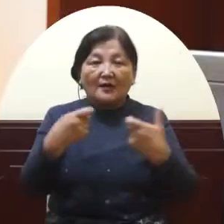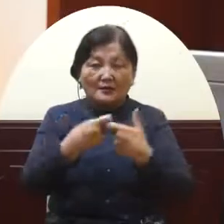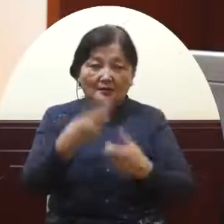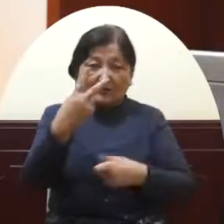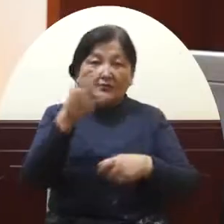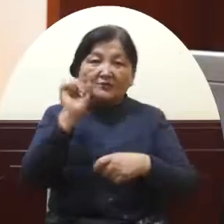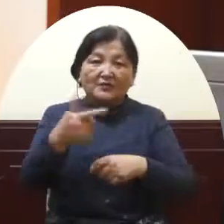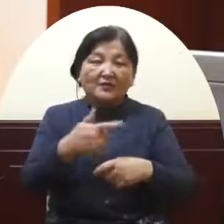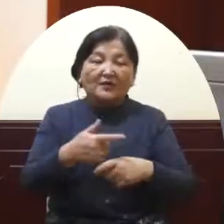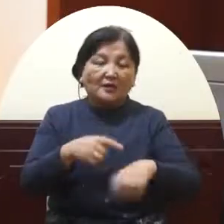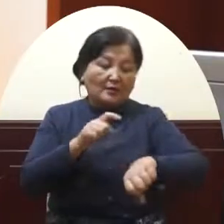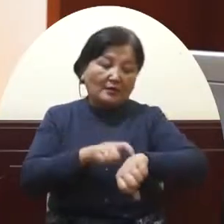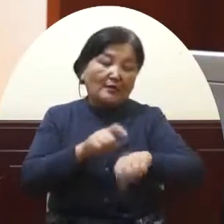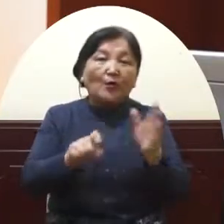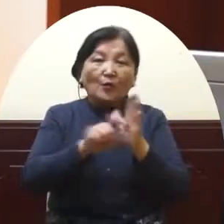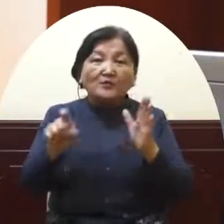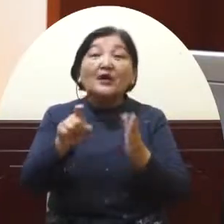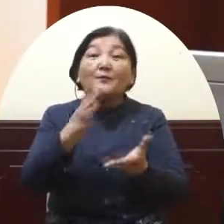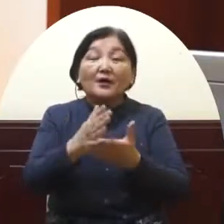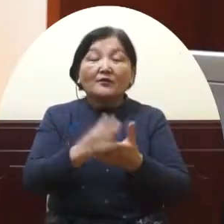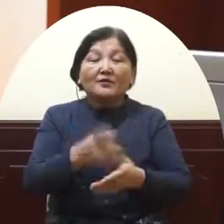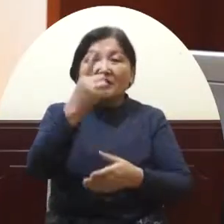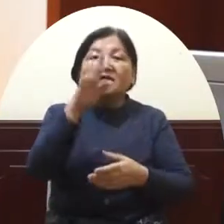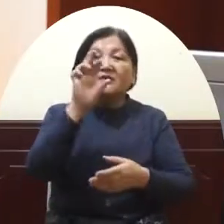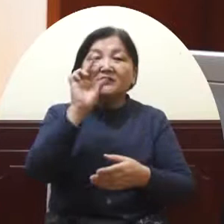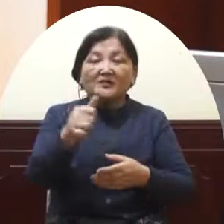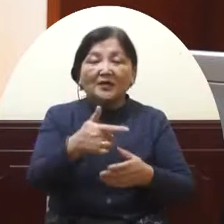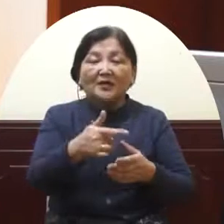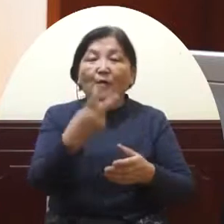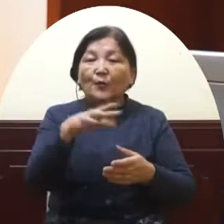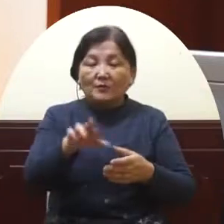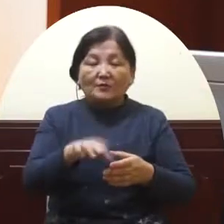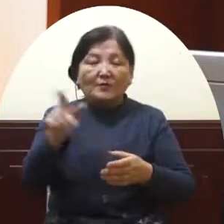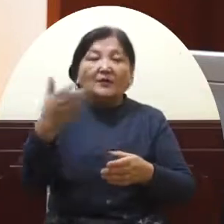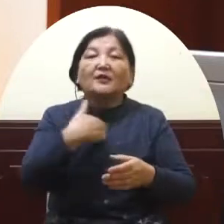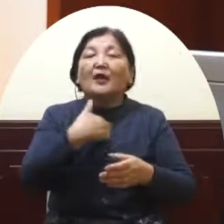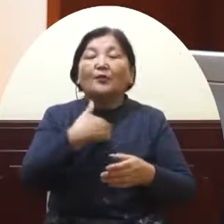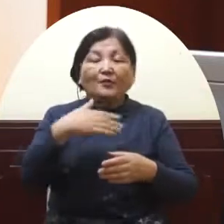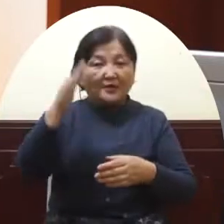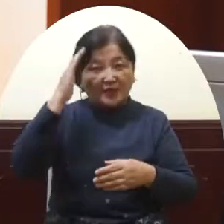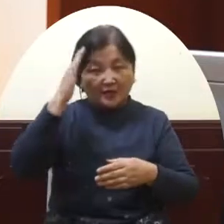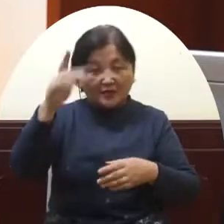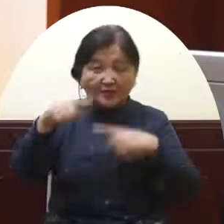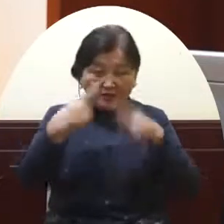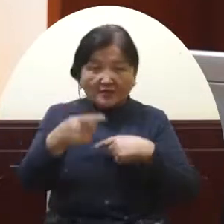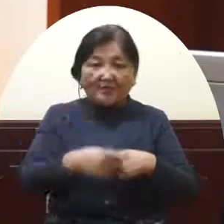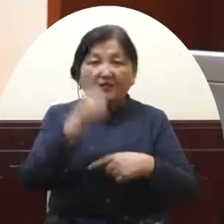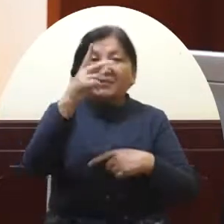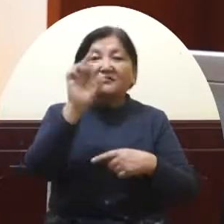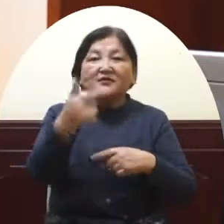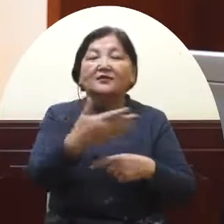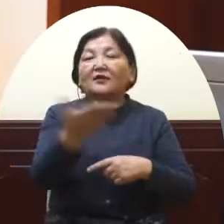би нэг цаг гарган орчимд нь энэ хөвөлтгөлө танилцуулаад үлдсэн хүрээнд нь бол өөрийнхөө